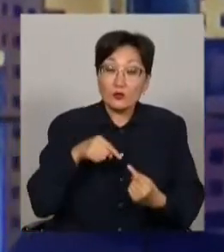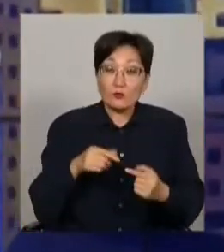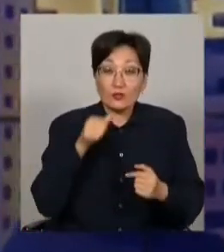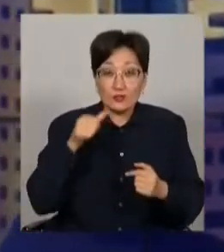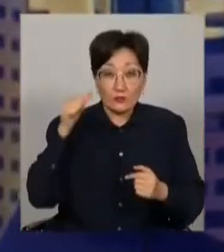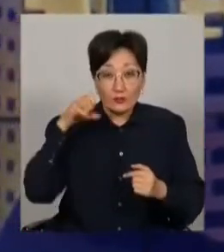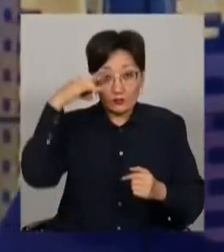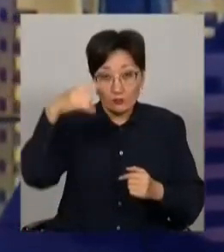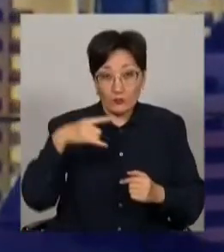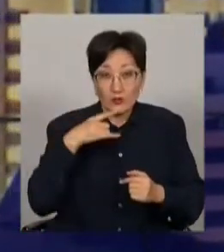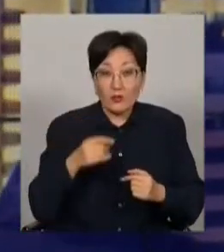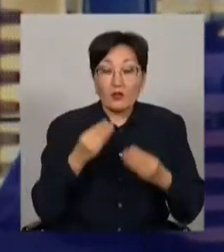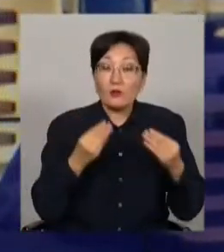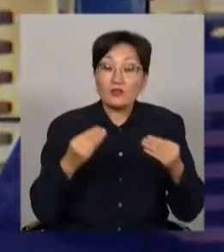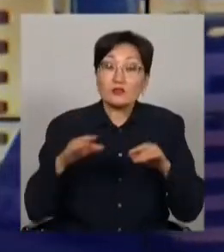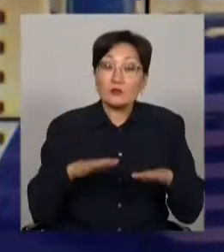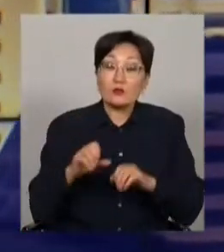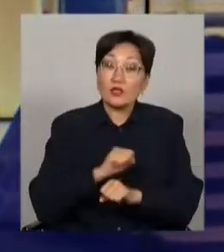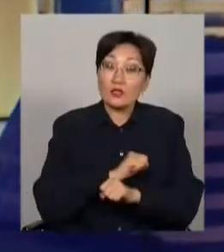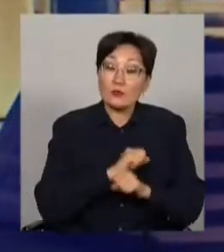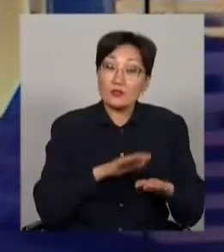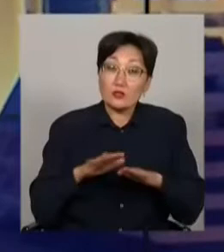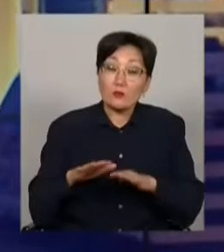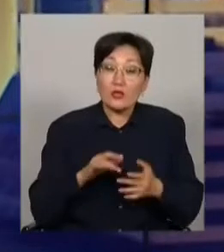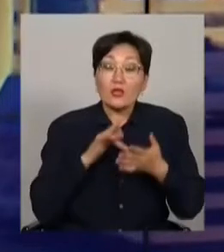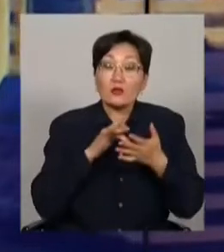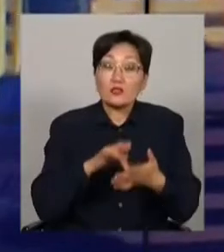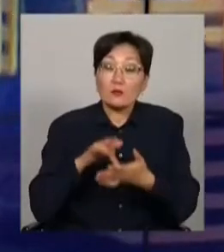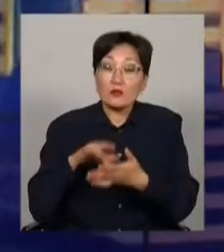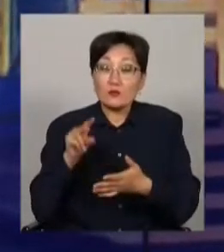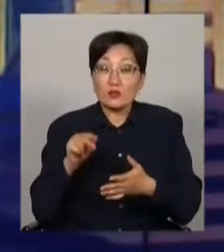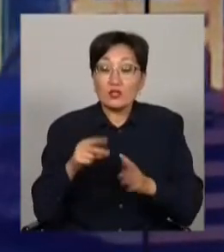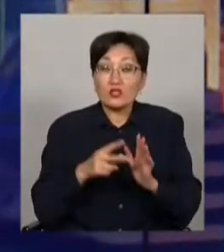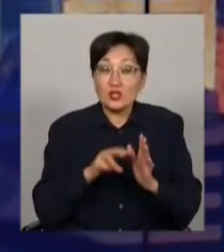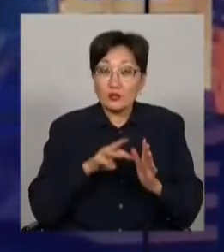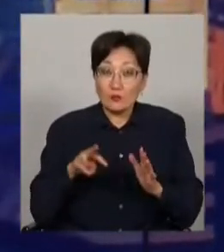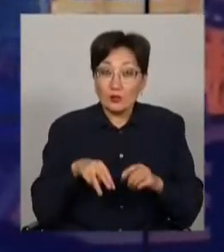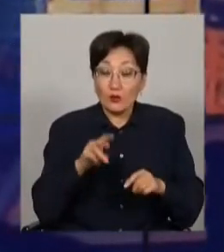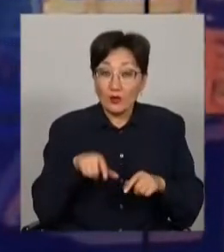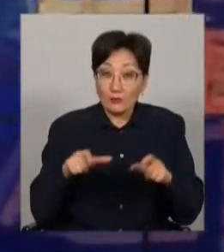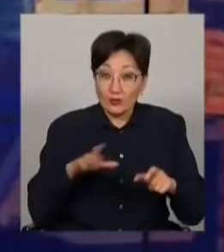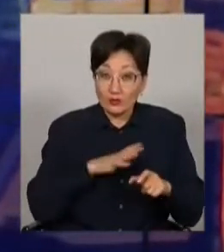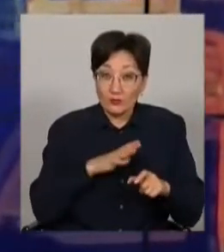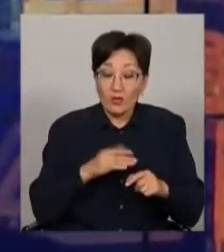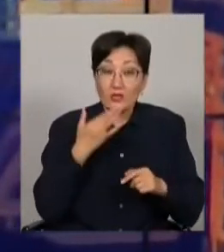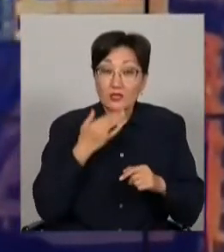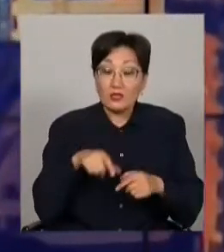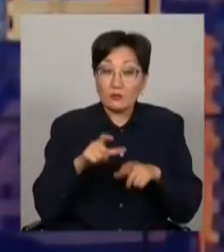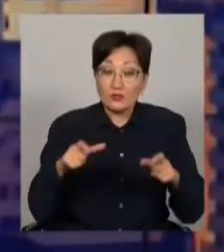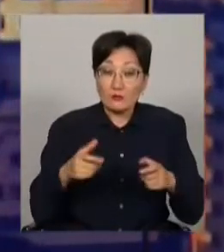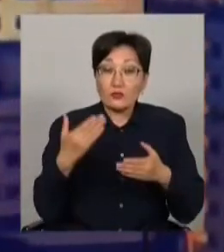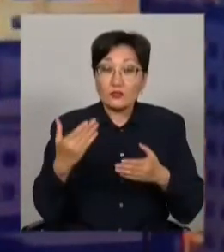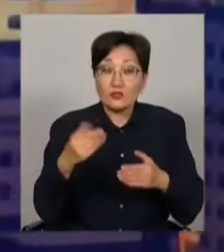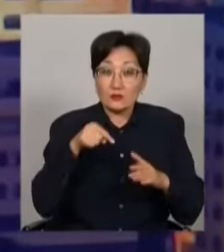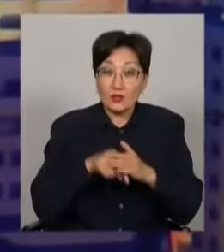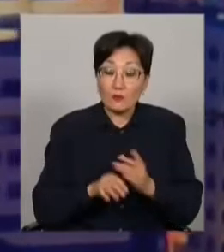былтыр еліміздің ең көрікті жерлері мен демалыс орындарына ағылған туристер саны 7 миллионға жеткен. Ал биыл шетелдік азаматтар тарапынан